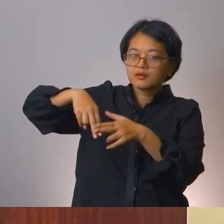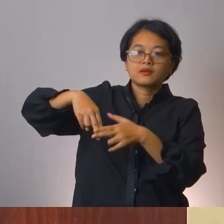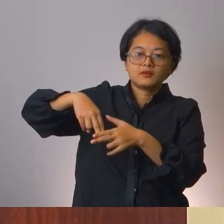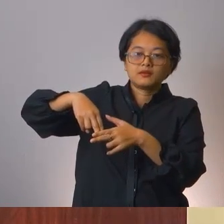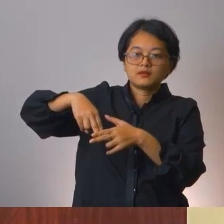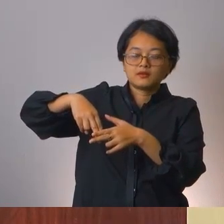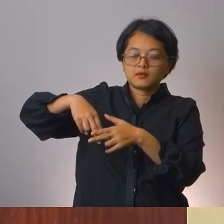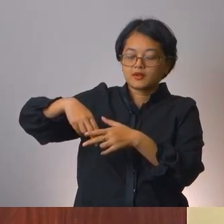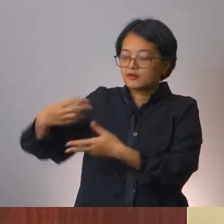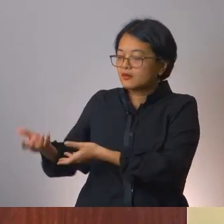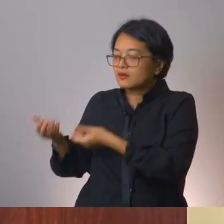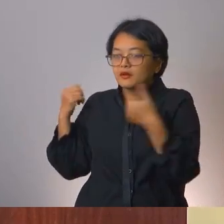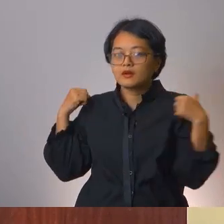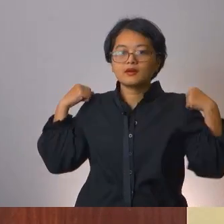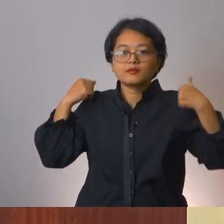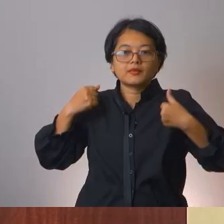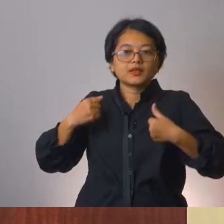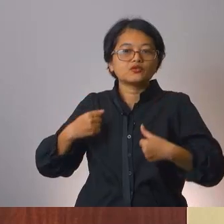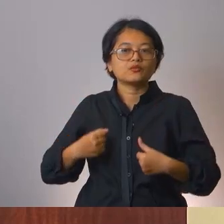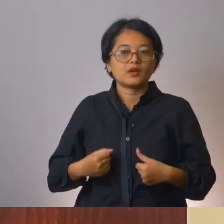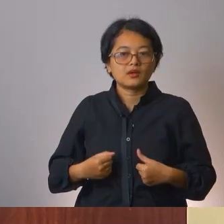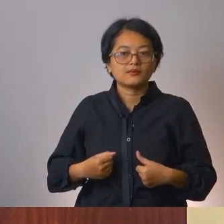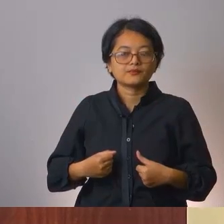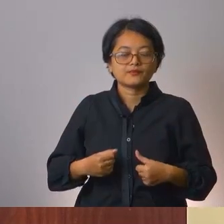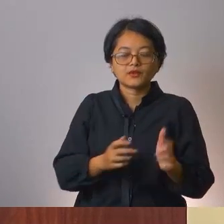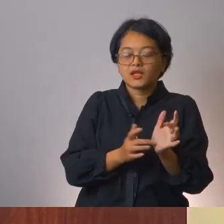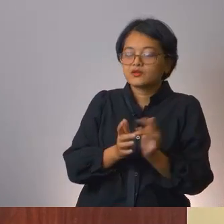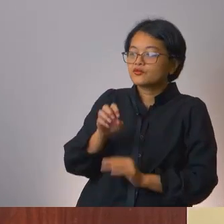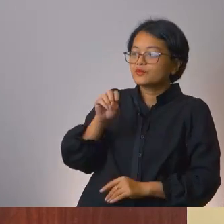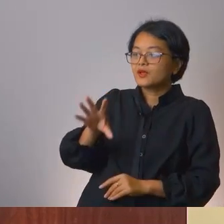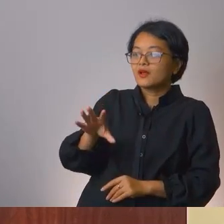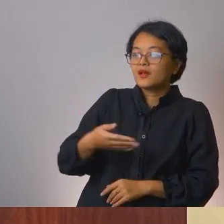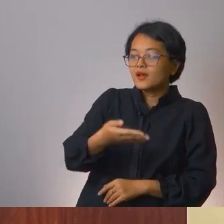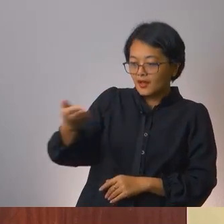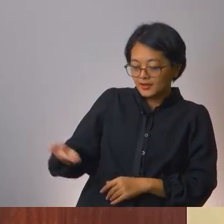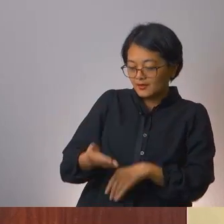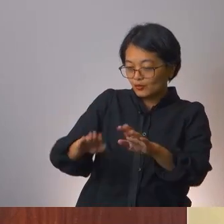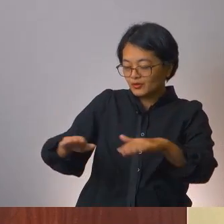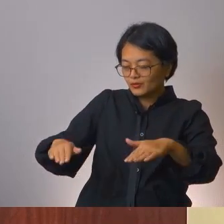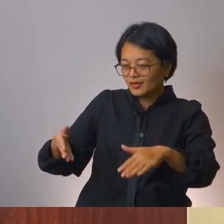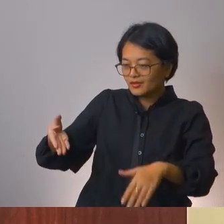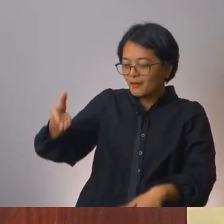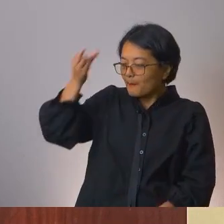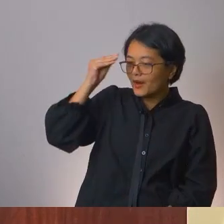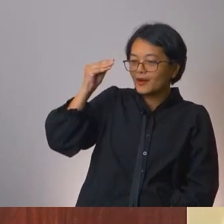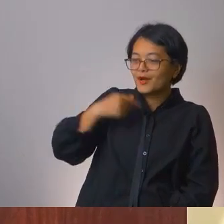tempatnya. Lalu ia berkata kepada mereka, mengertikah kamu apa yang telah kuperbuat